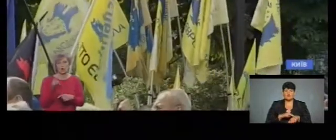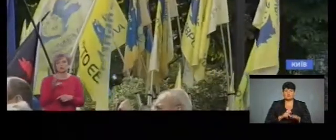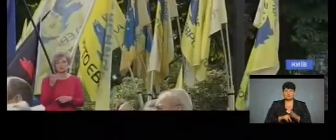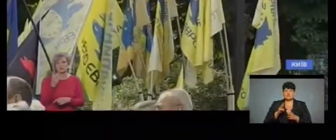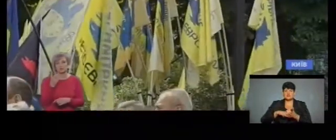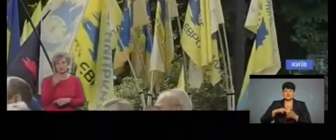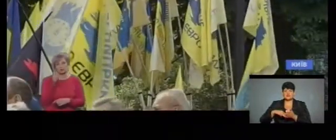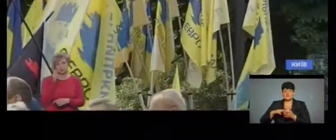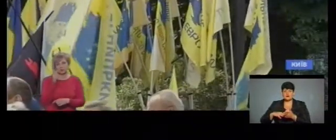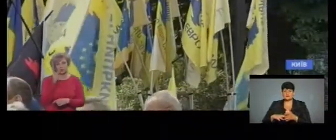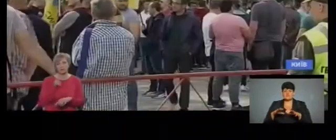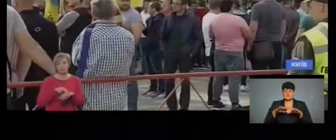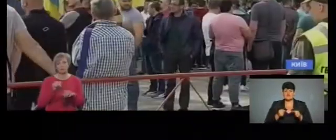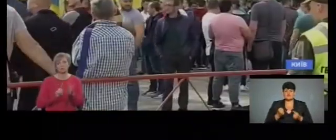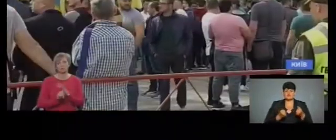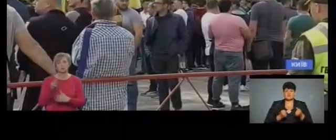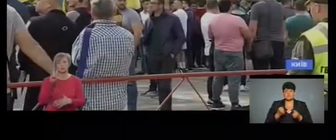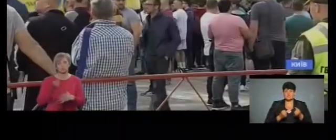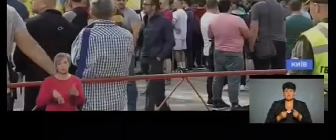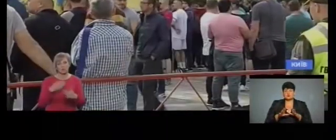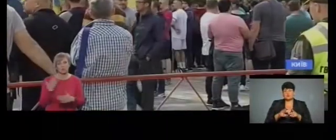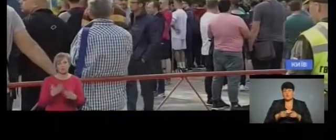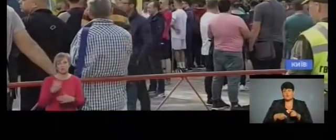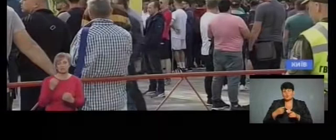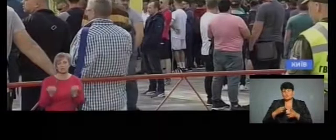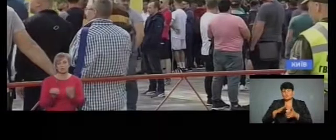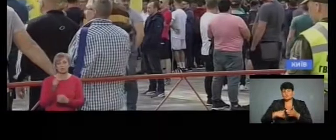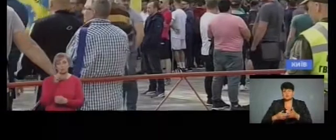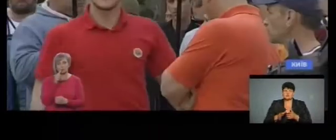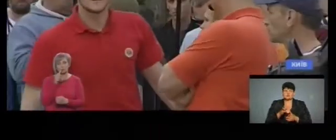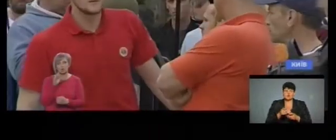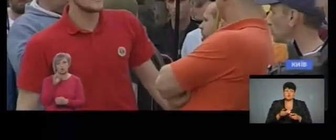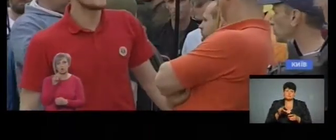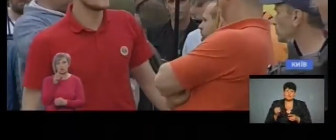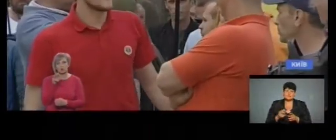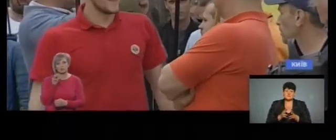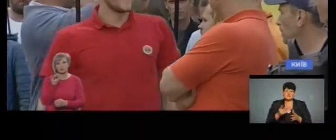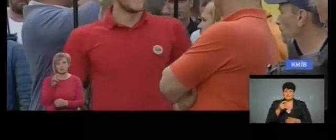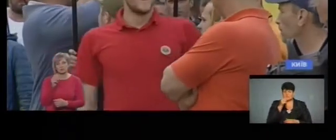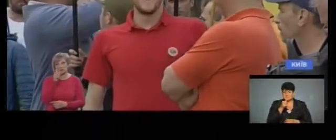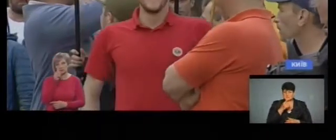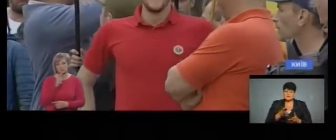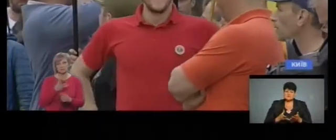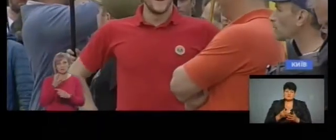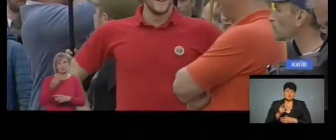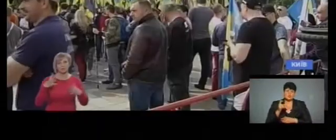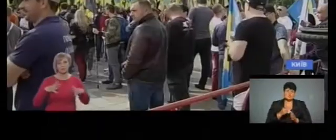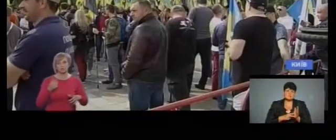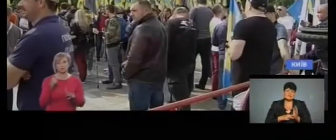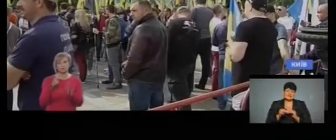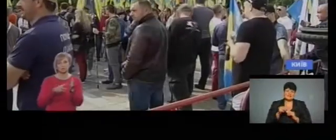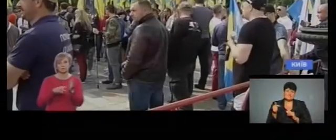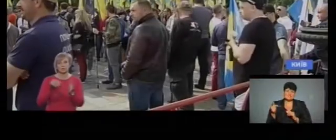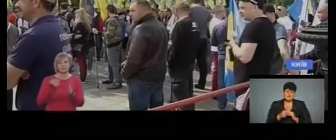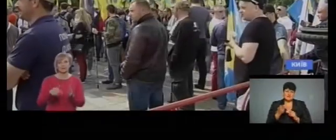машин на євро-номерах. Якщо водій прострочить розмитнення більш як на місяць, заплатити доведеться 170 тисяч гривень або